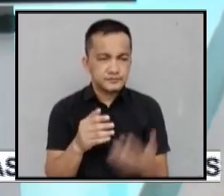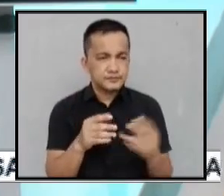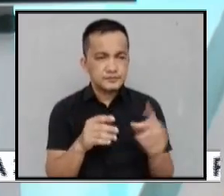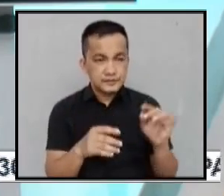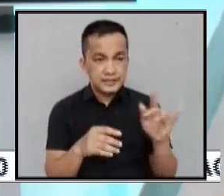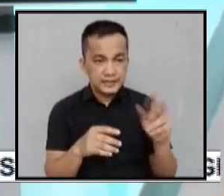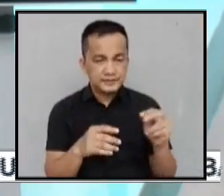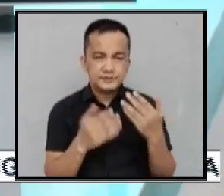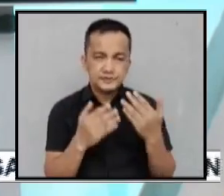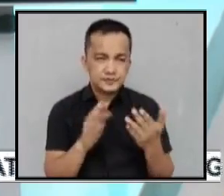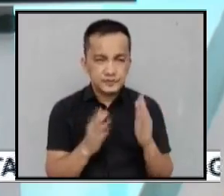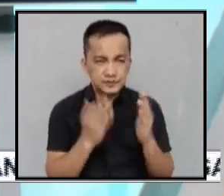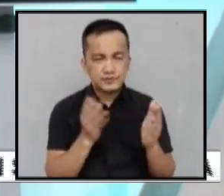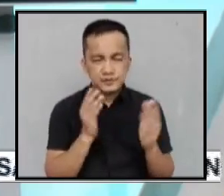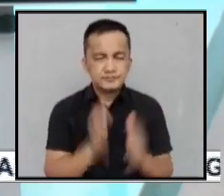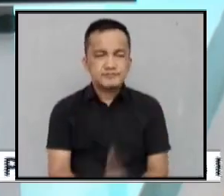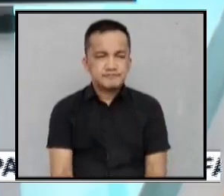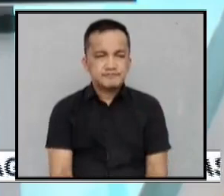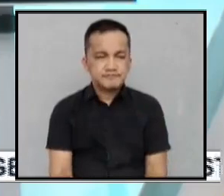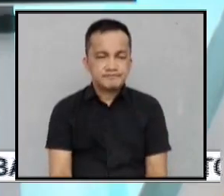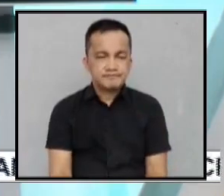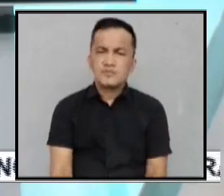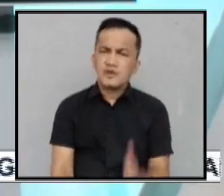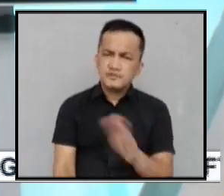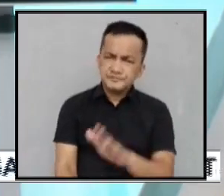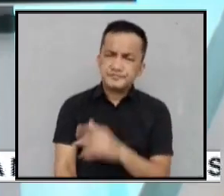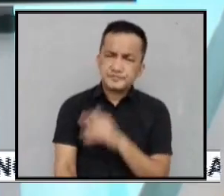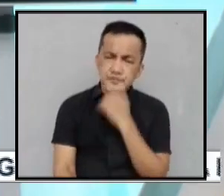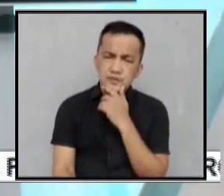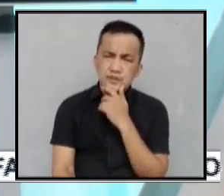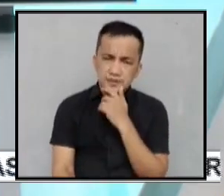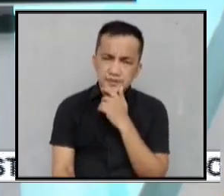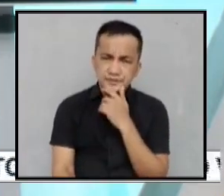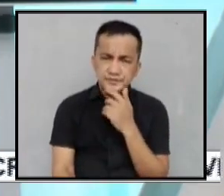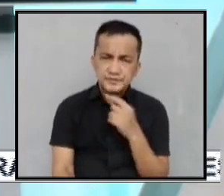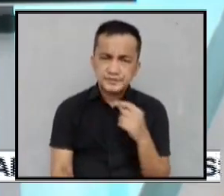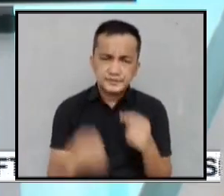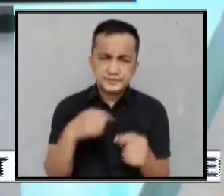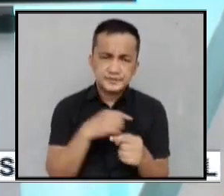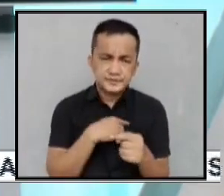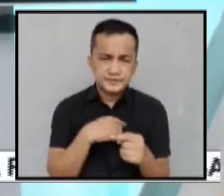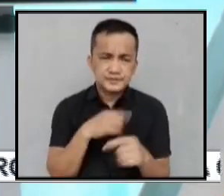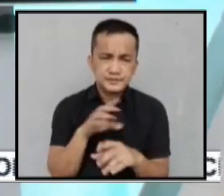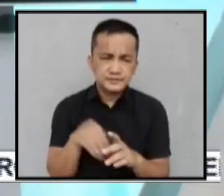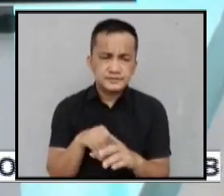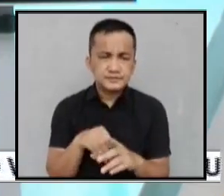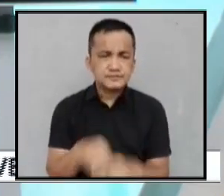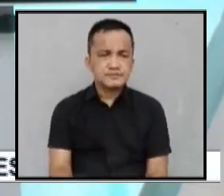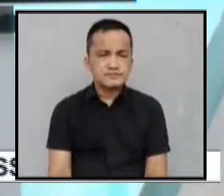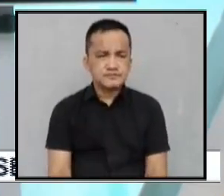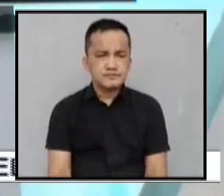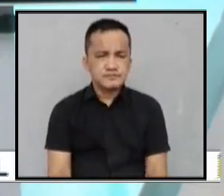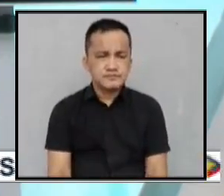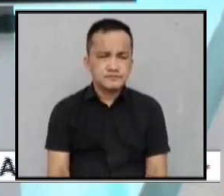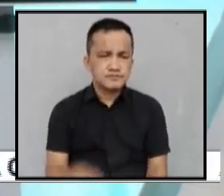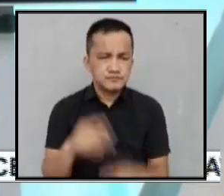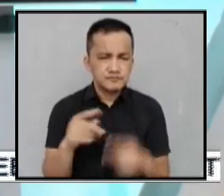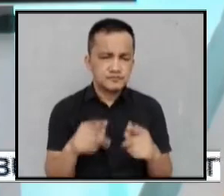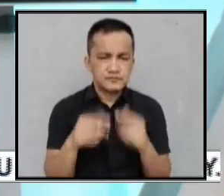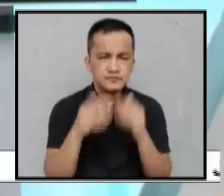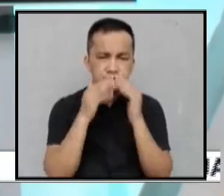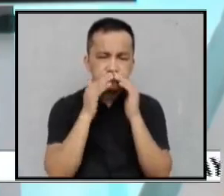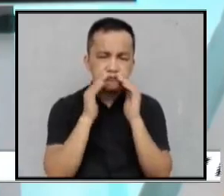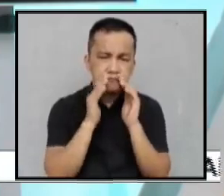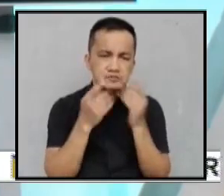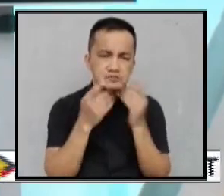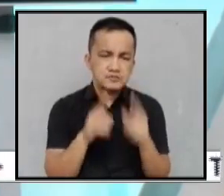na nakikinig po. Well, kami po ay kabilang, sir, sa mga kambayan nating na nalulungkot sa nangyaring